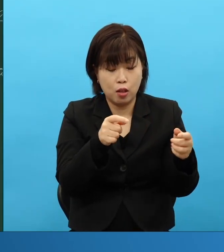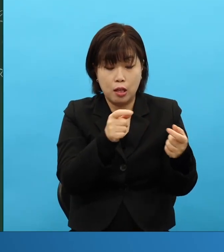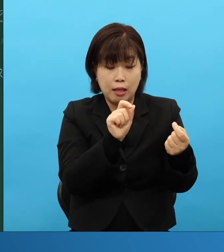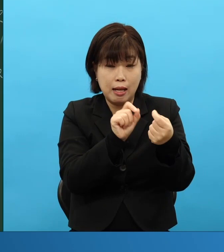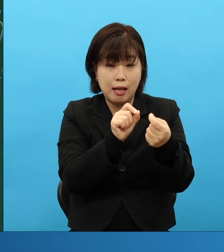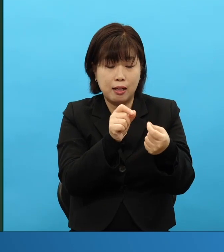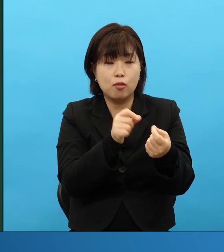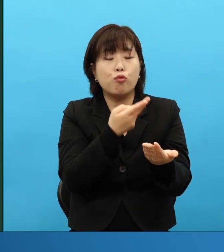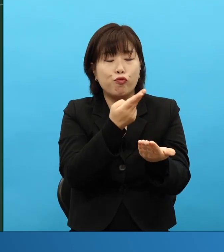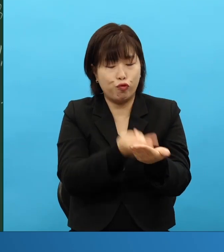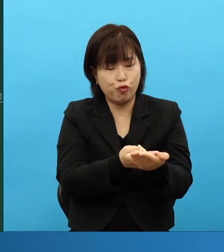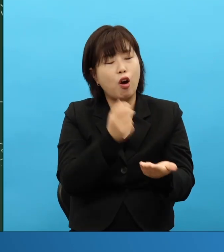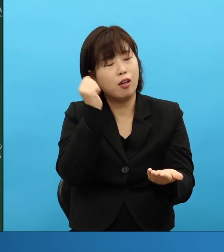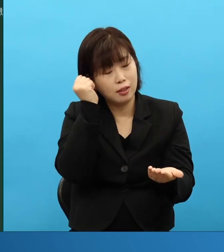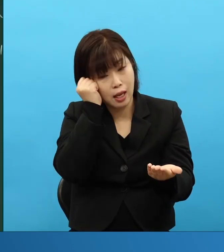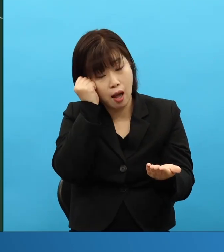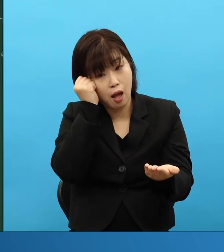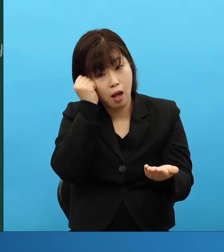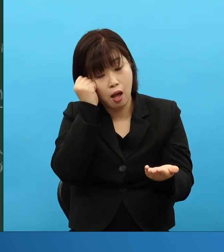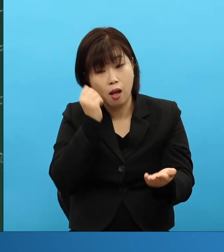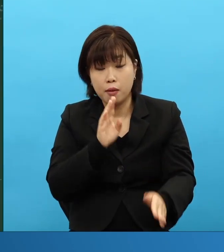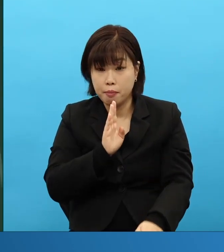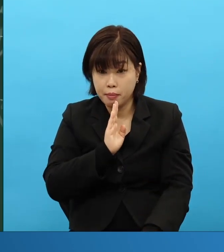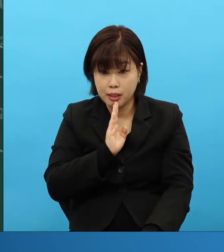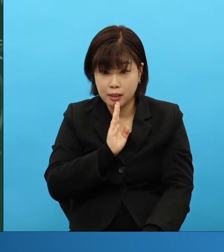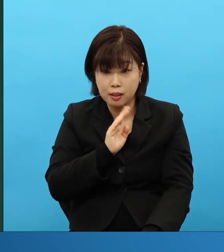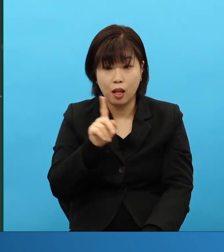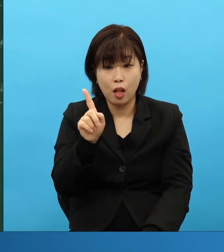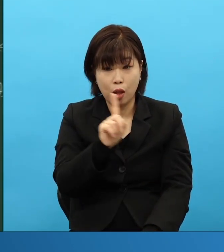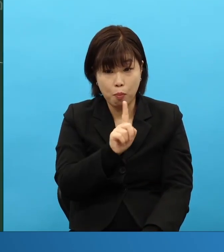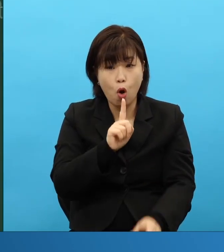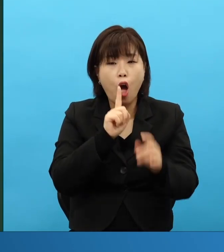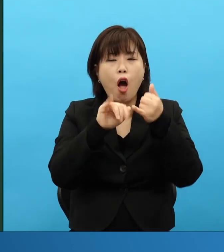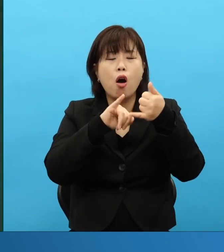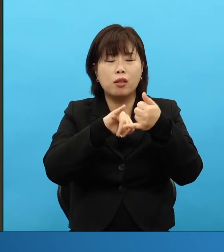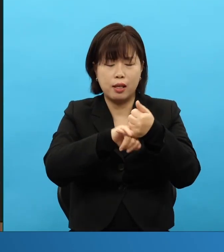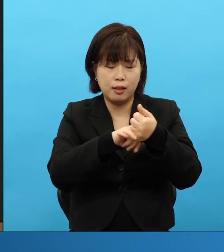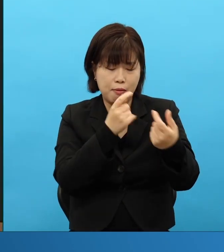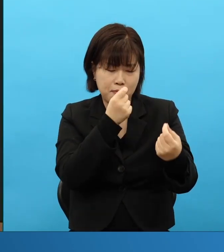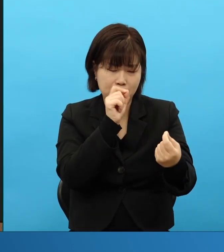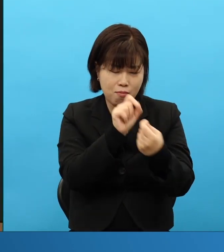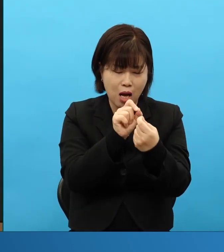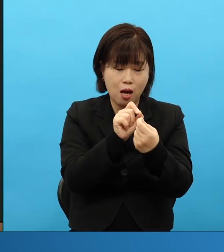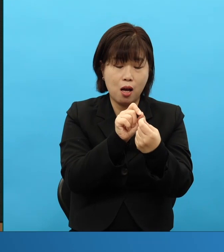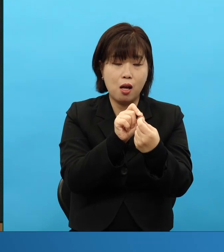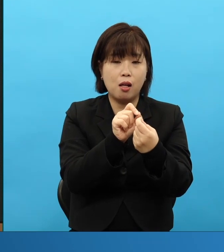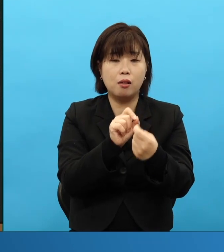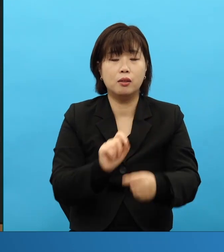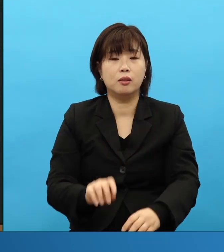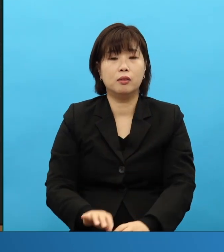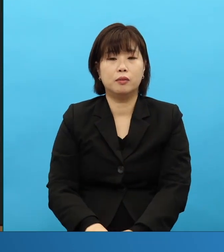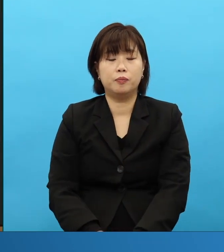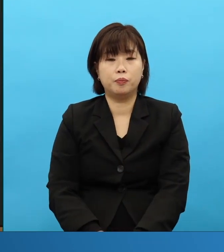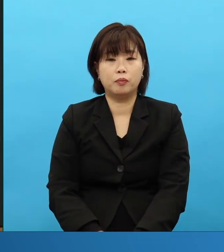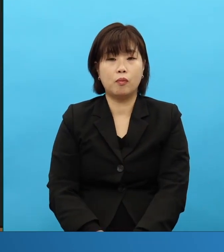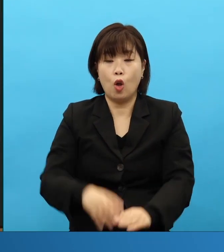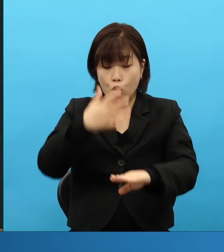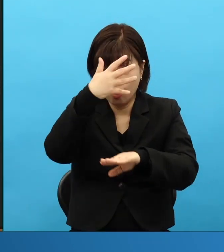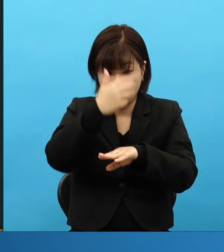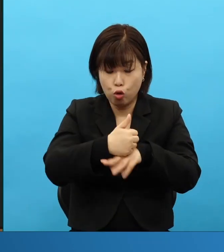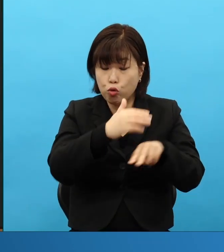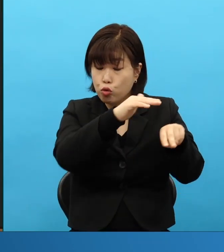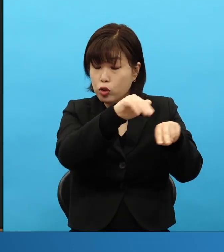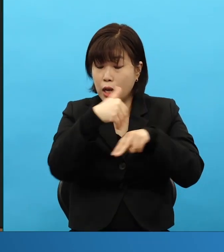to. 이런 사무엘 한 명이 나타나서 남긴 업적은 뭘까요? Then one individual like Samuel arose, and what were the achievements that he left